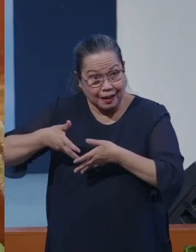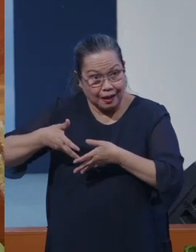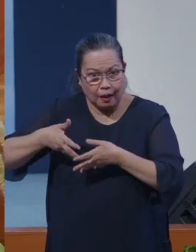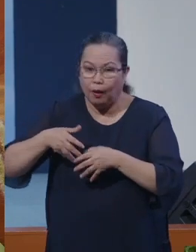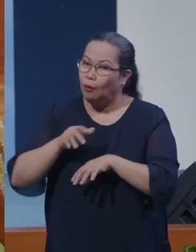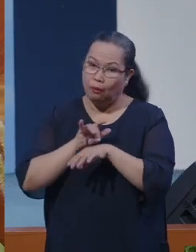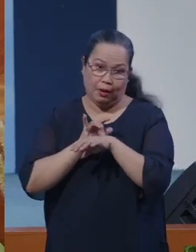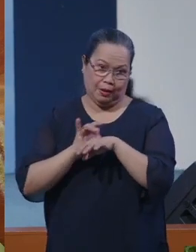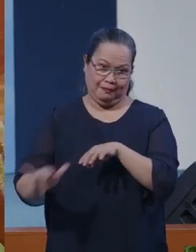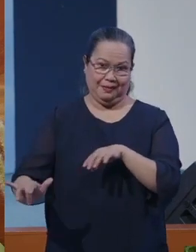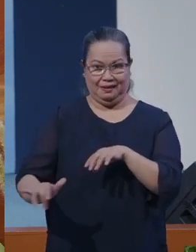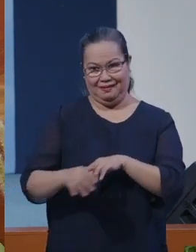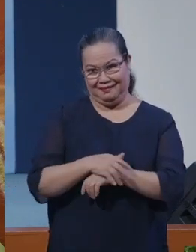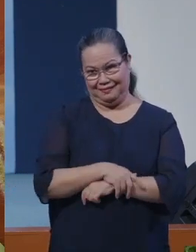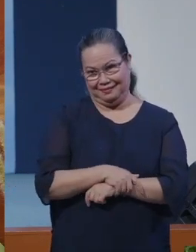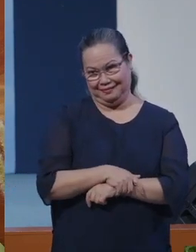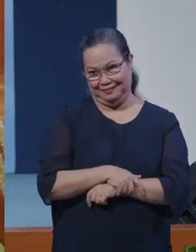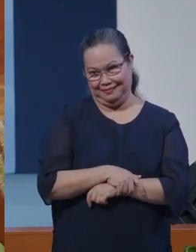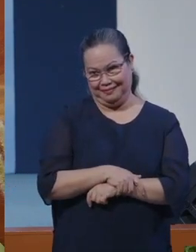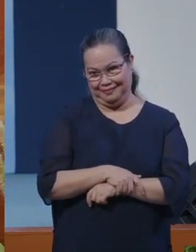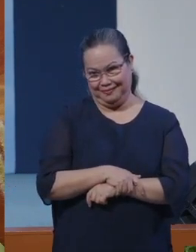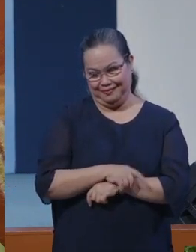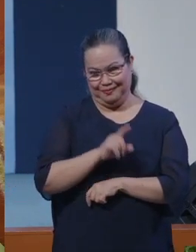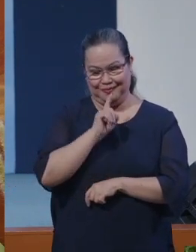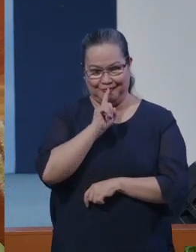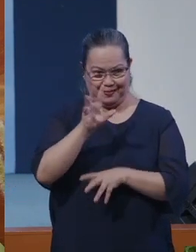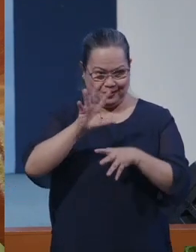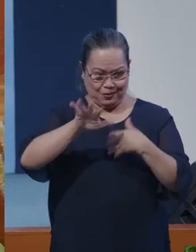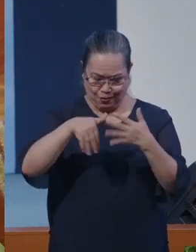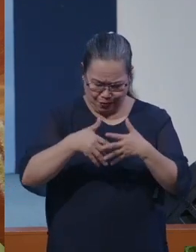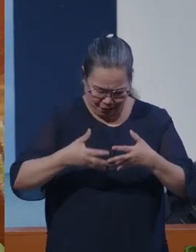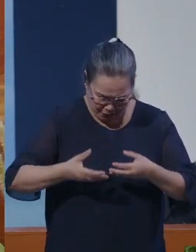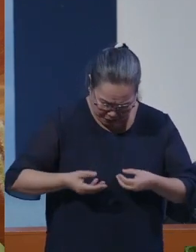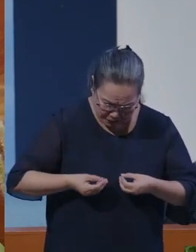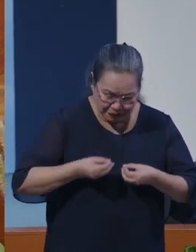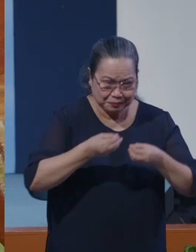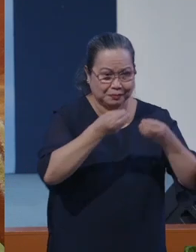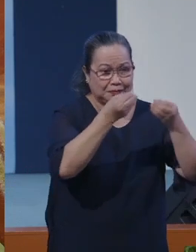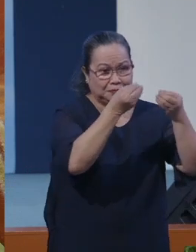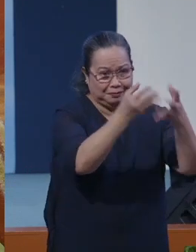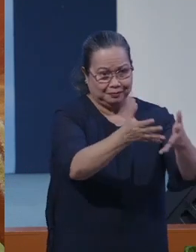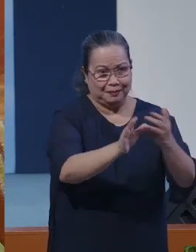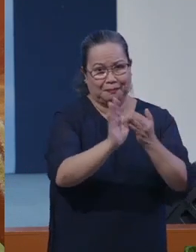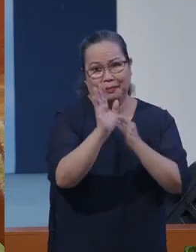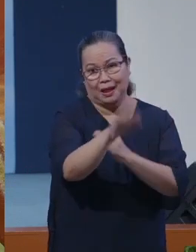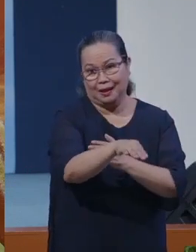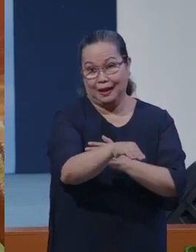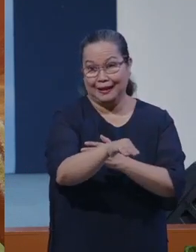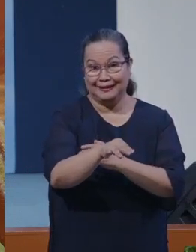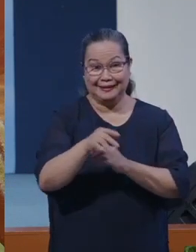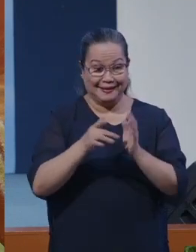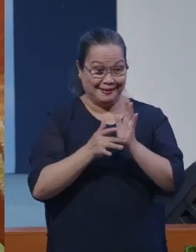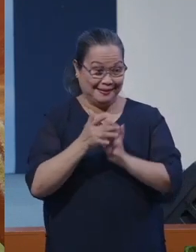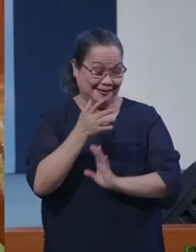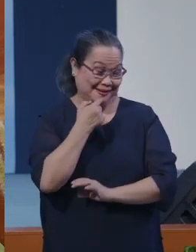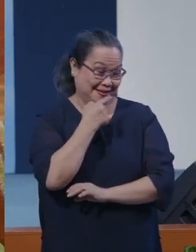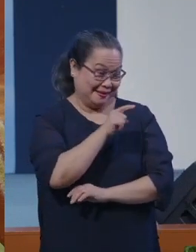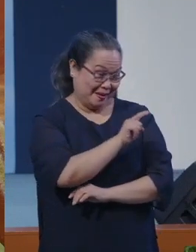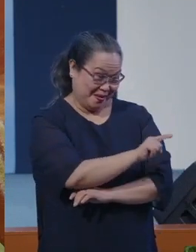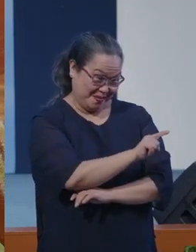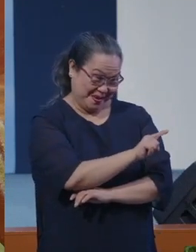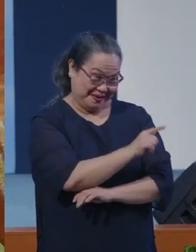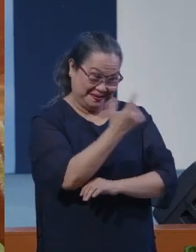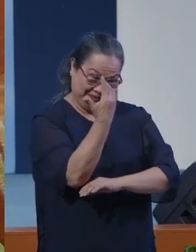Wala na po siguro. So He gave all. Ano ang naging response ng ating Panginoon? Today, salvation